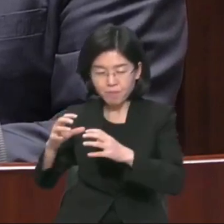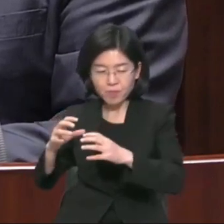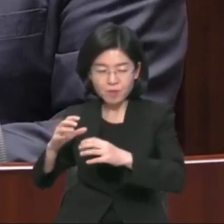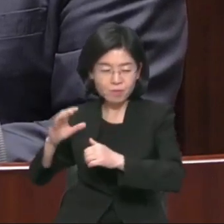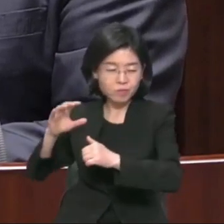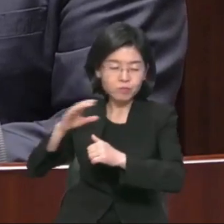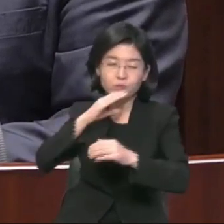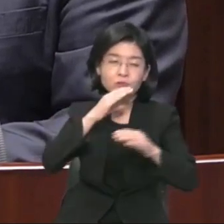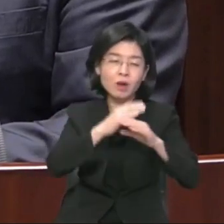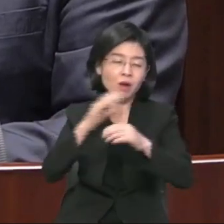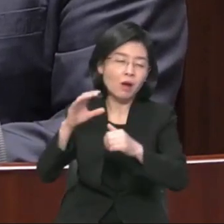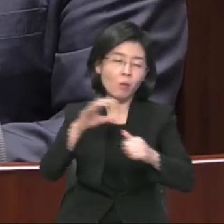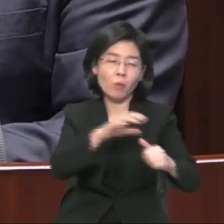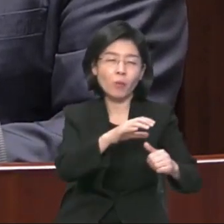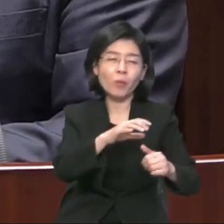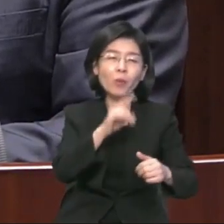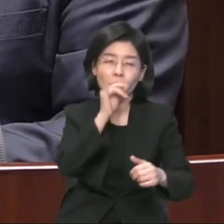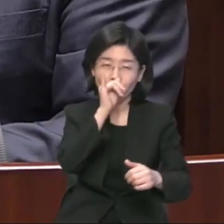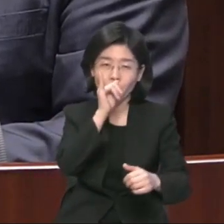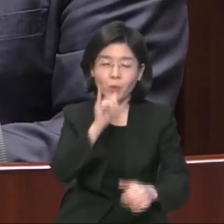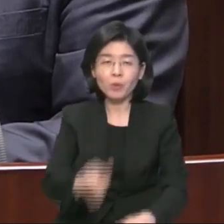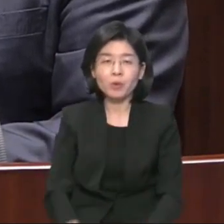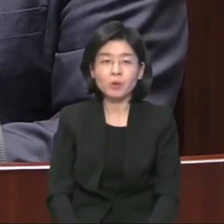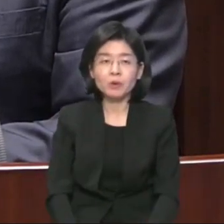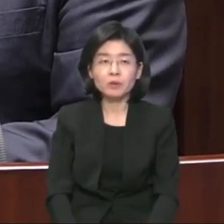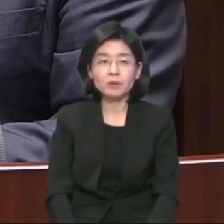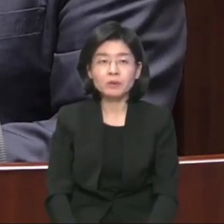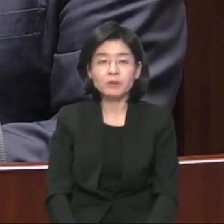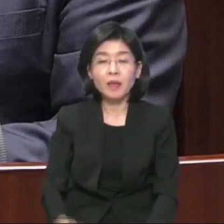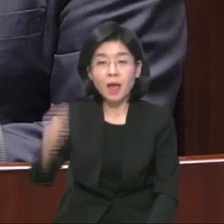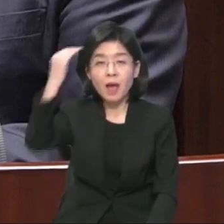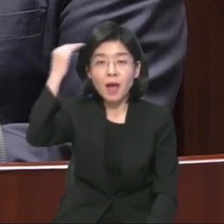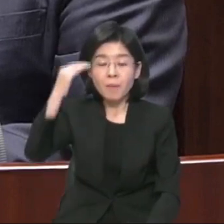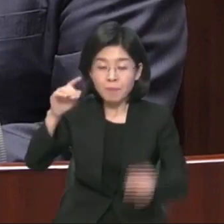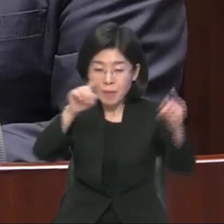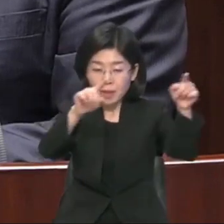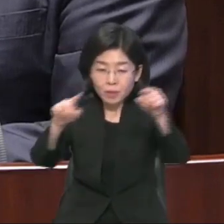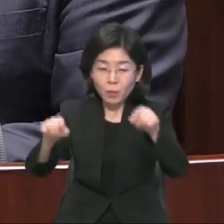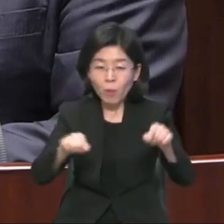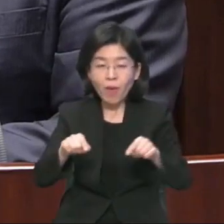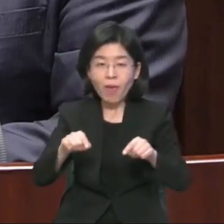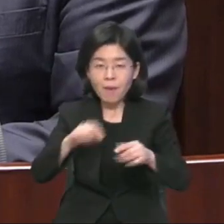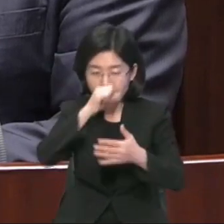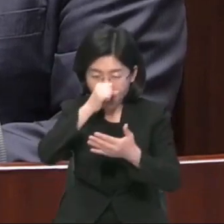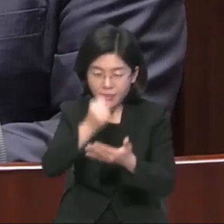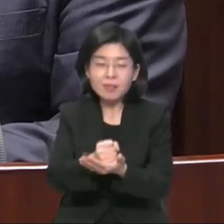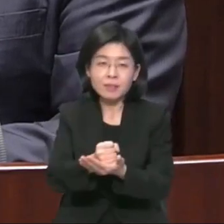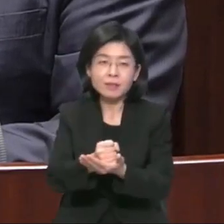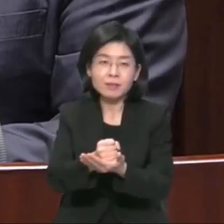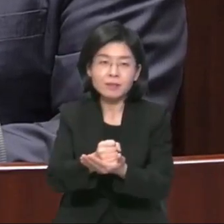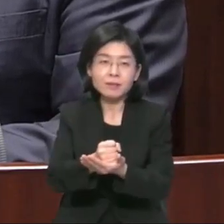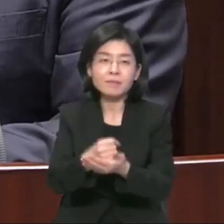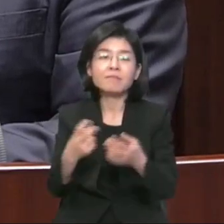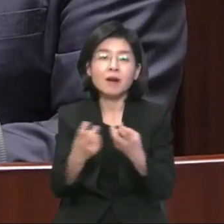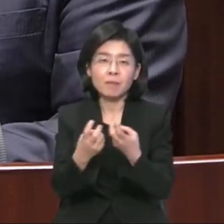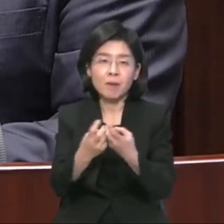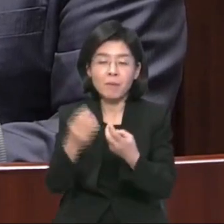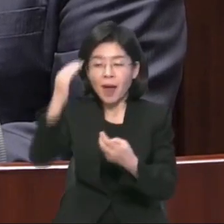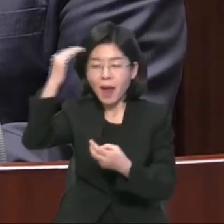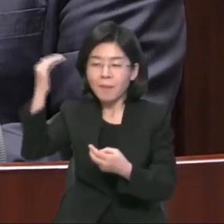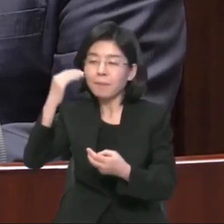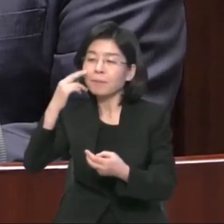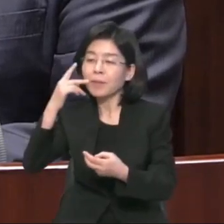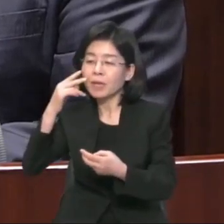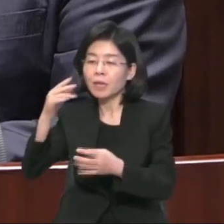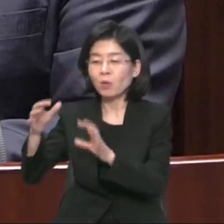억제 및 대응을 우선 하고 있다고 말씀드립니다. 맞춤형 억제 전략은 잘 아시다시피 한반도에서 최적화된